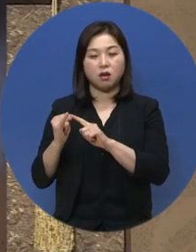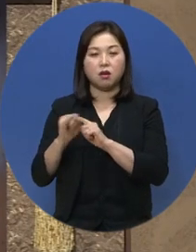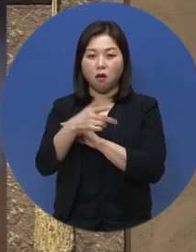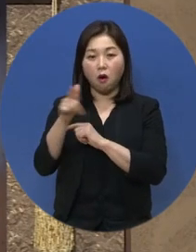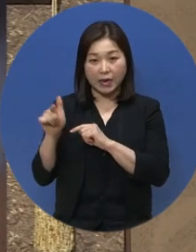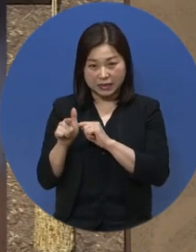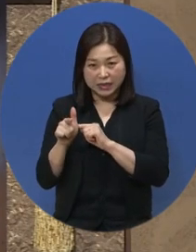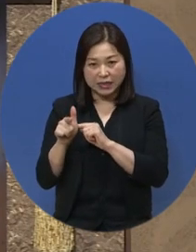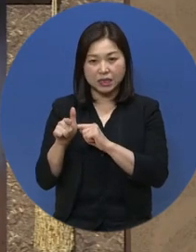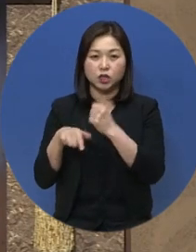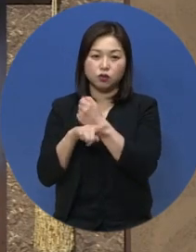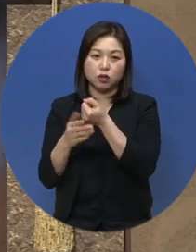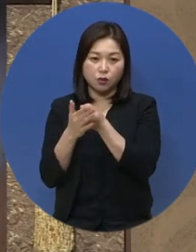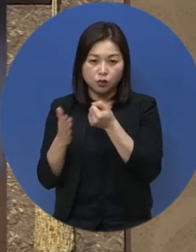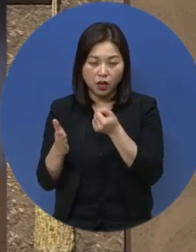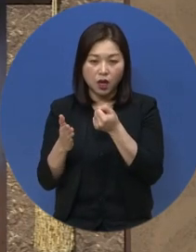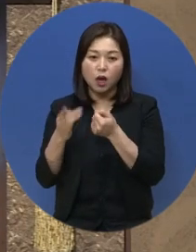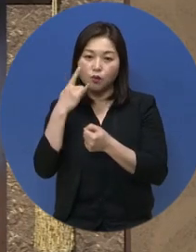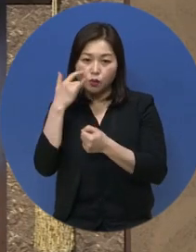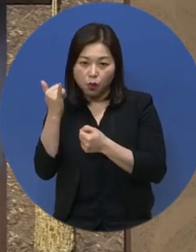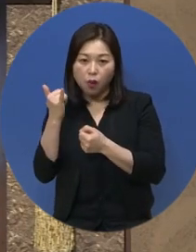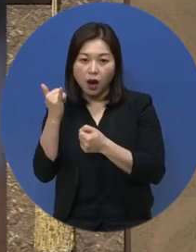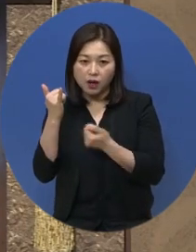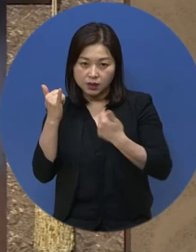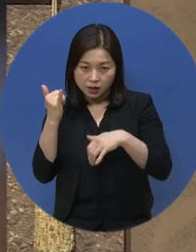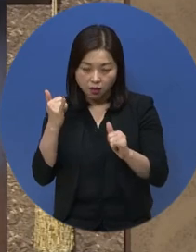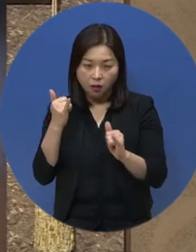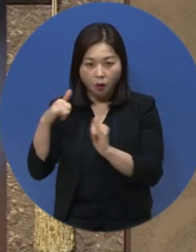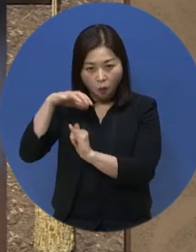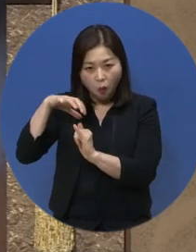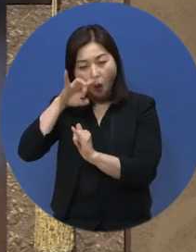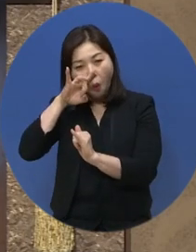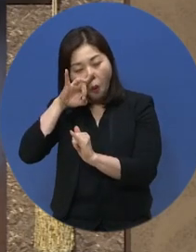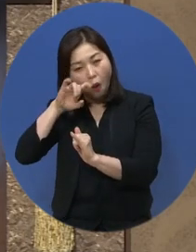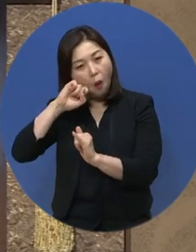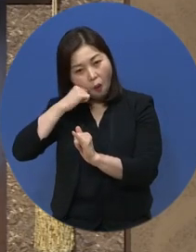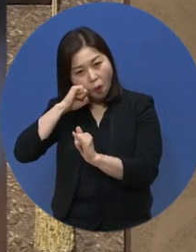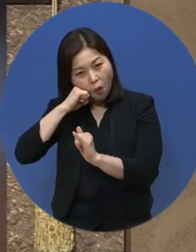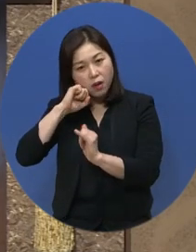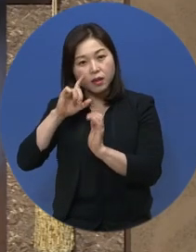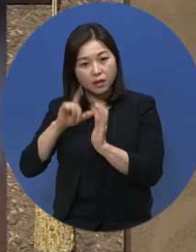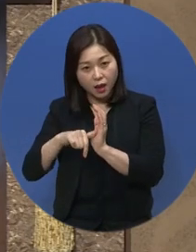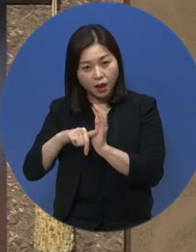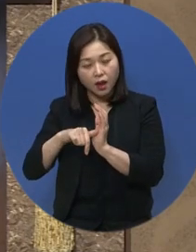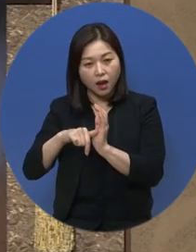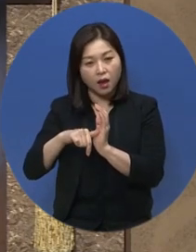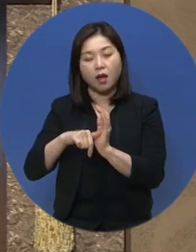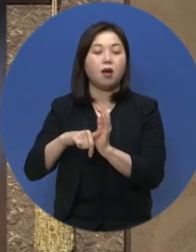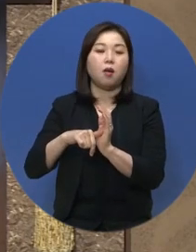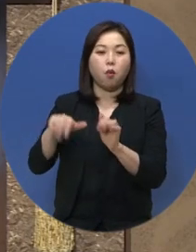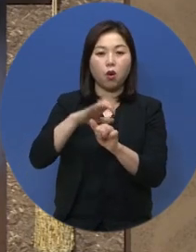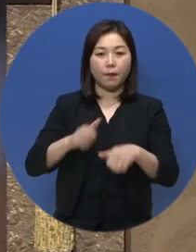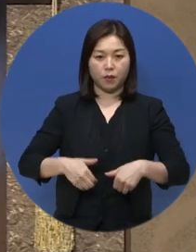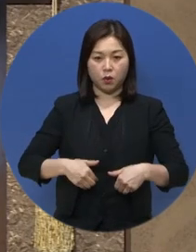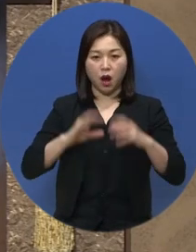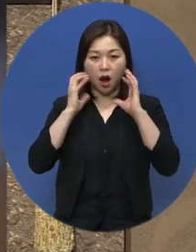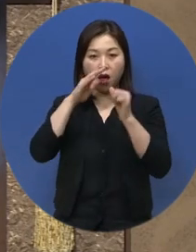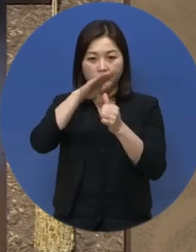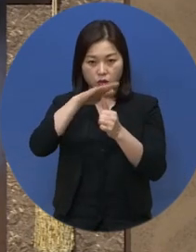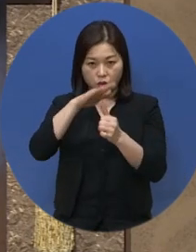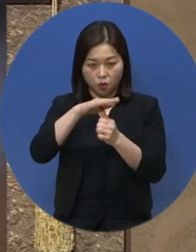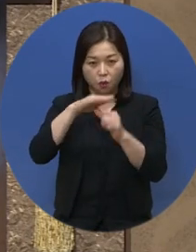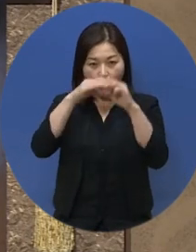상황이 되었을 때 네. 돌봄을 필요로 하는 모든 아동들에게 제공되는 네. 전문적인